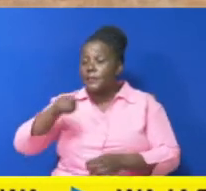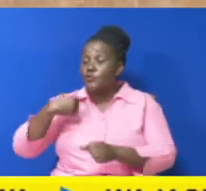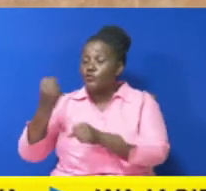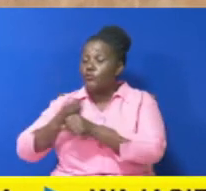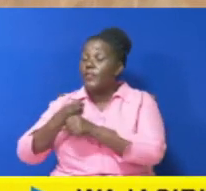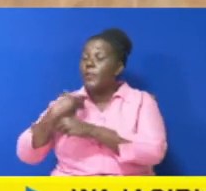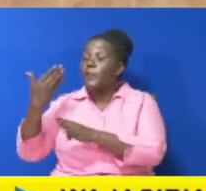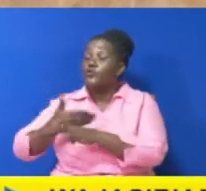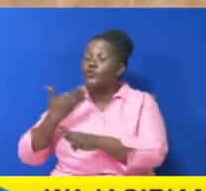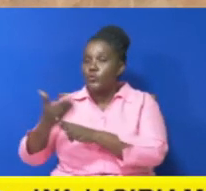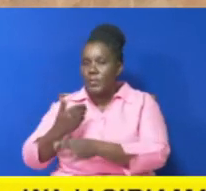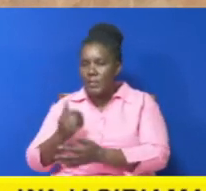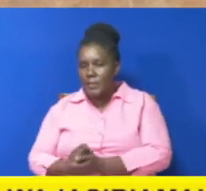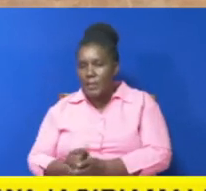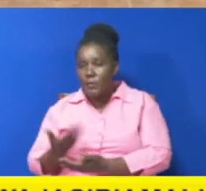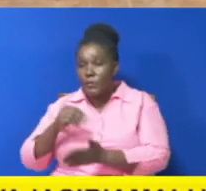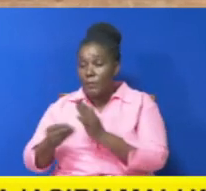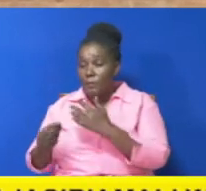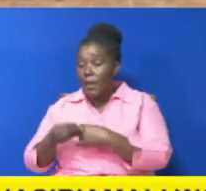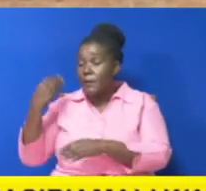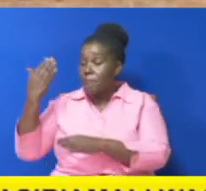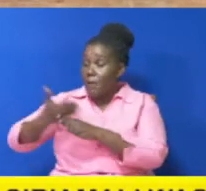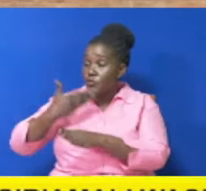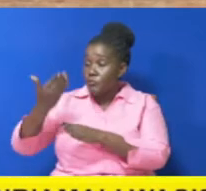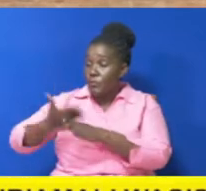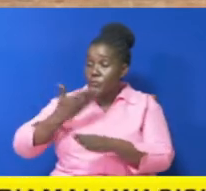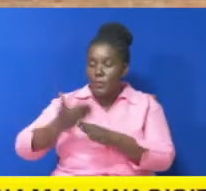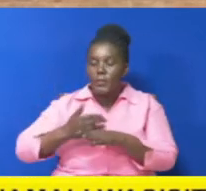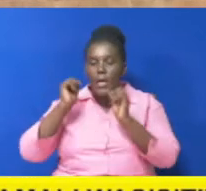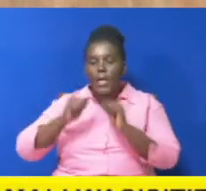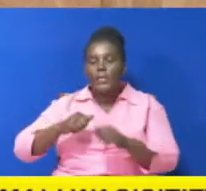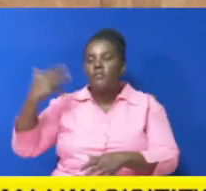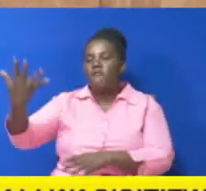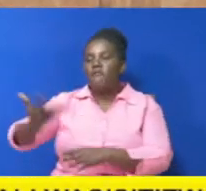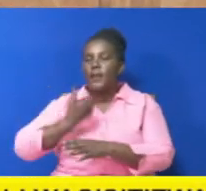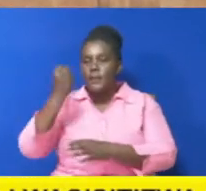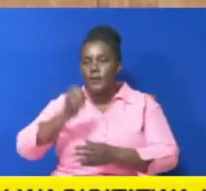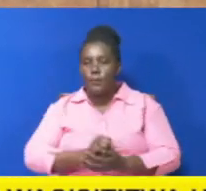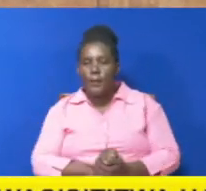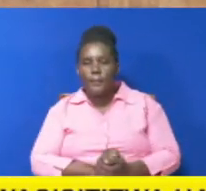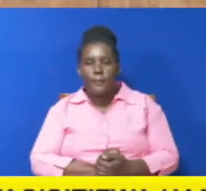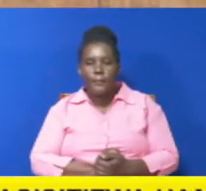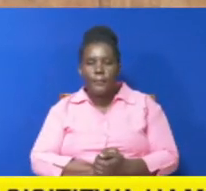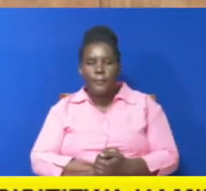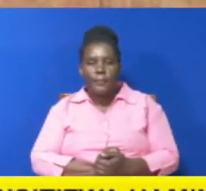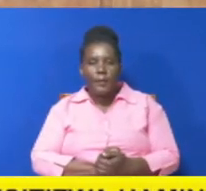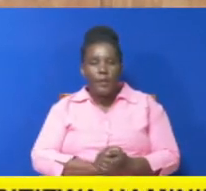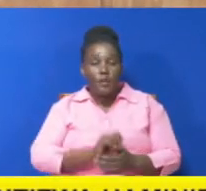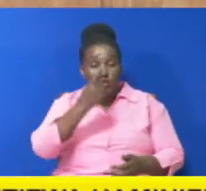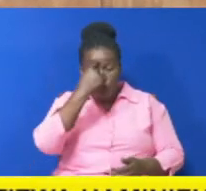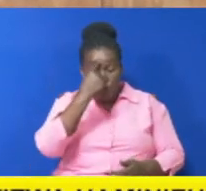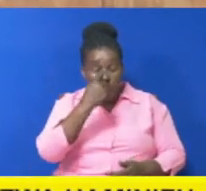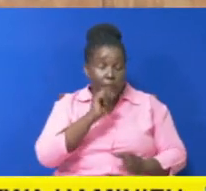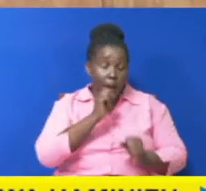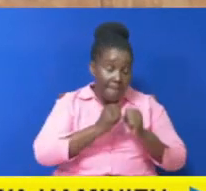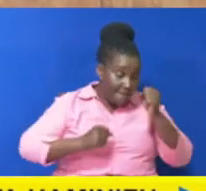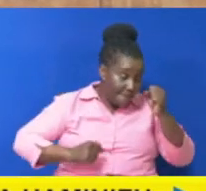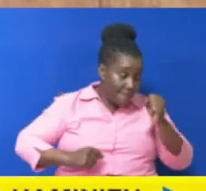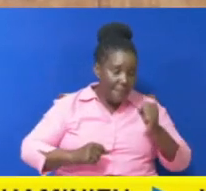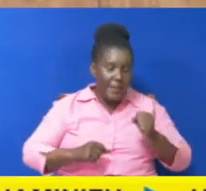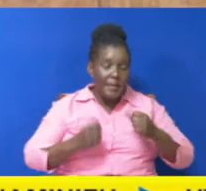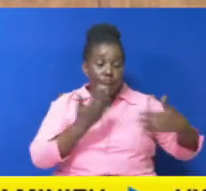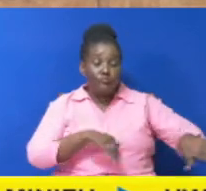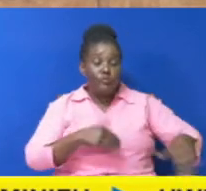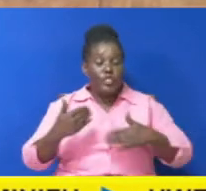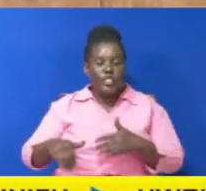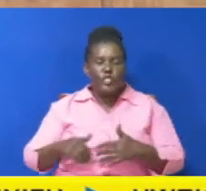kutosha. Sababu unapofanya mazoezi utasucceed. Dodoma Marathon sio mchezo mdogo, ni mchezo mkubwa sasa hivi